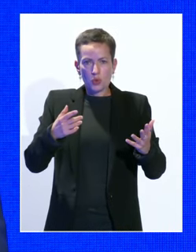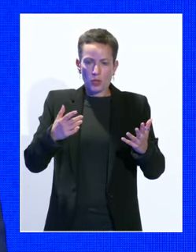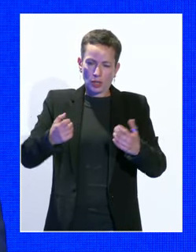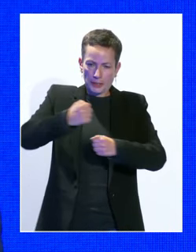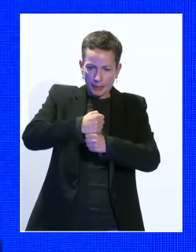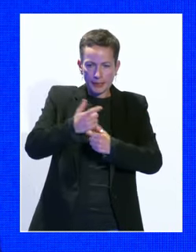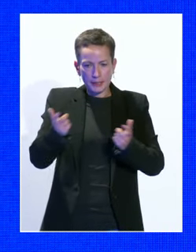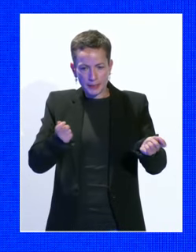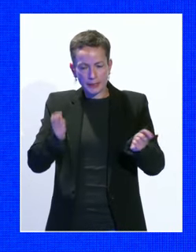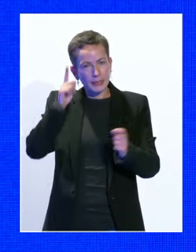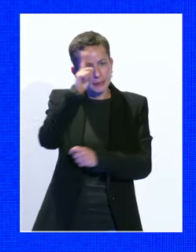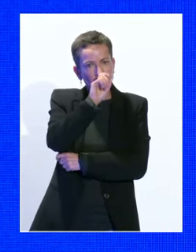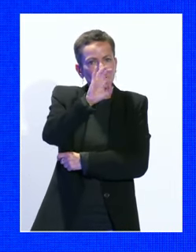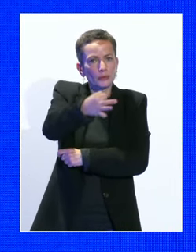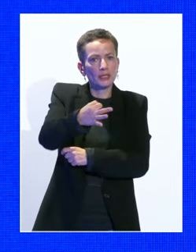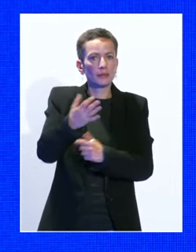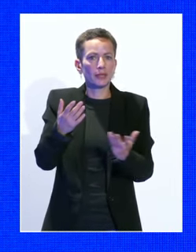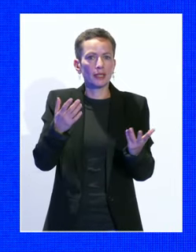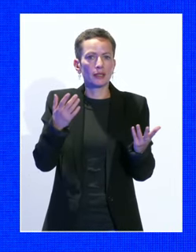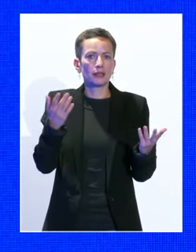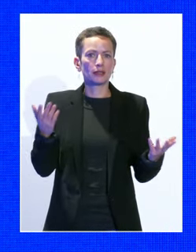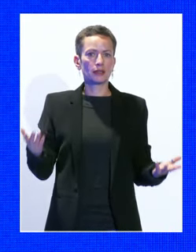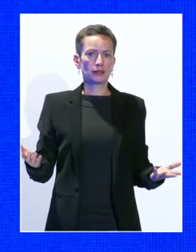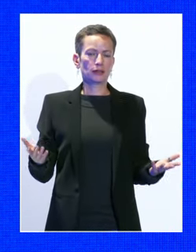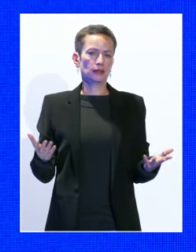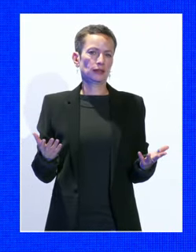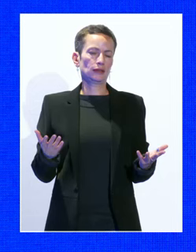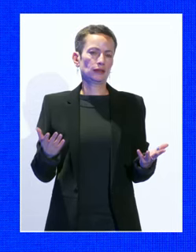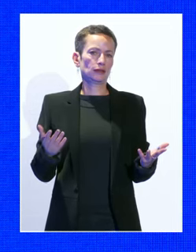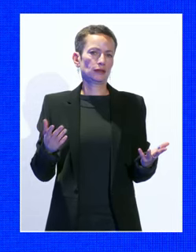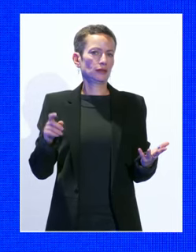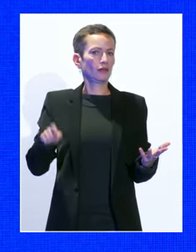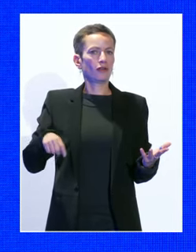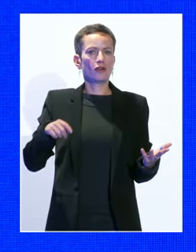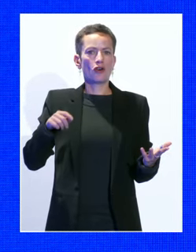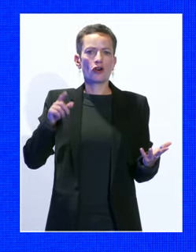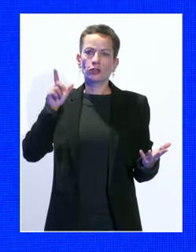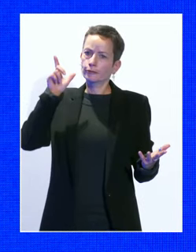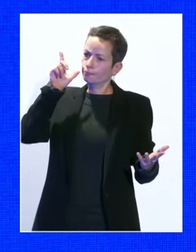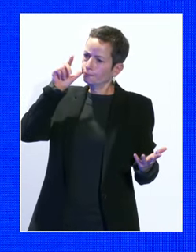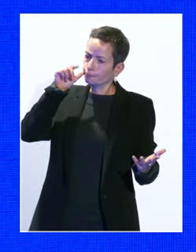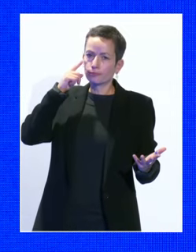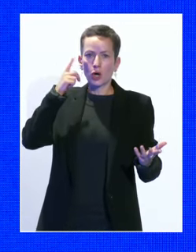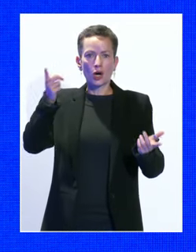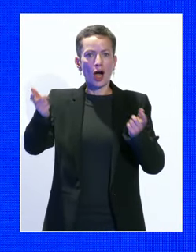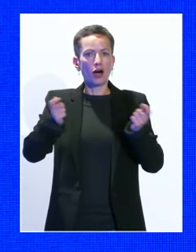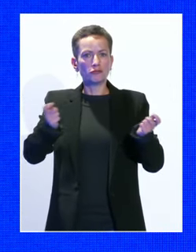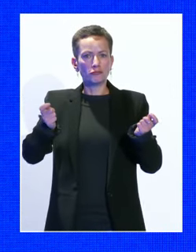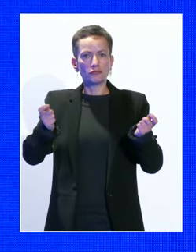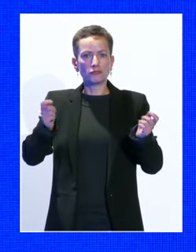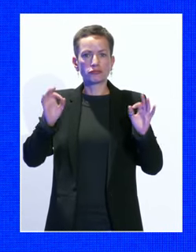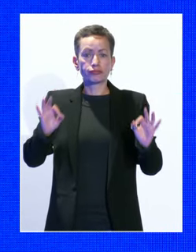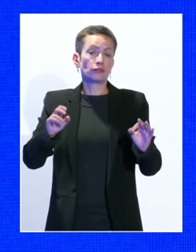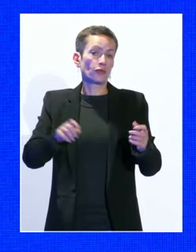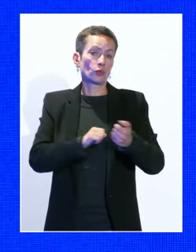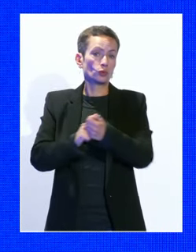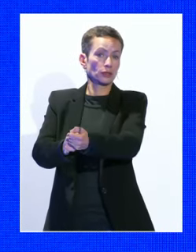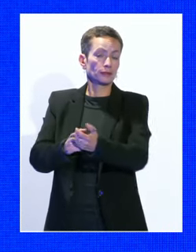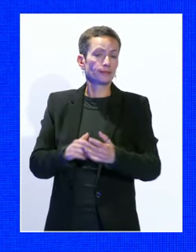mais tous les efforts qui doivent être faits en ce sens méritent d'être